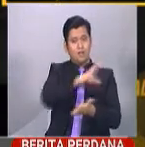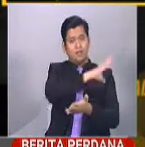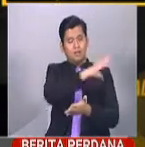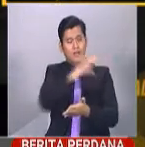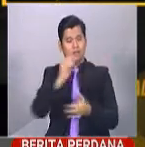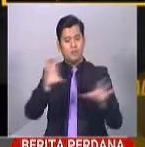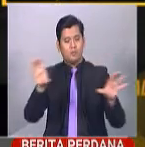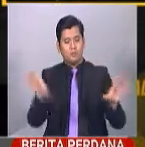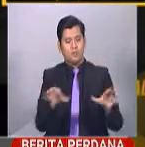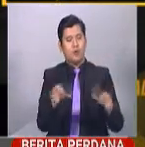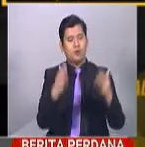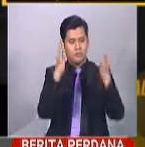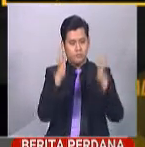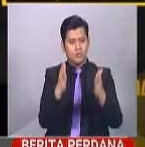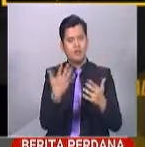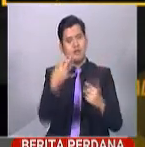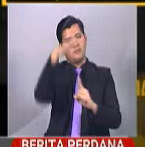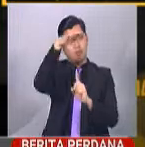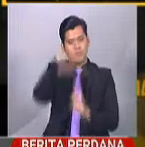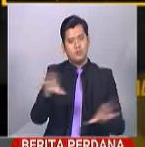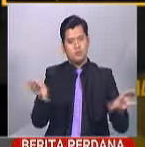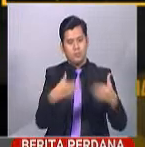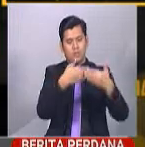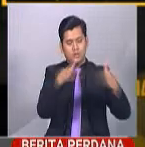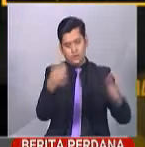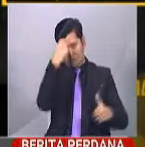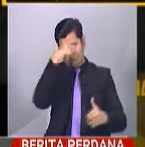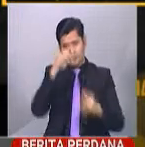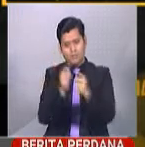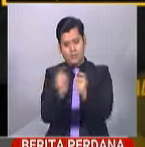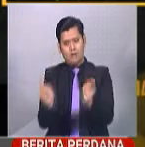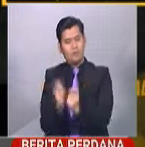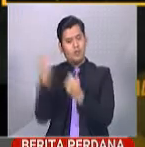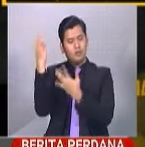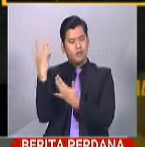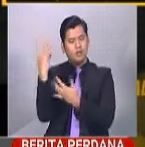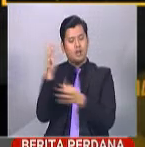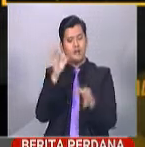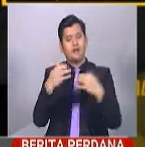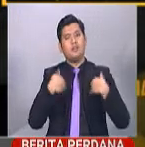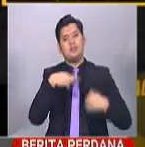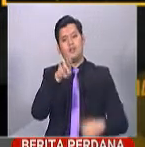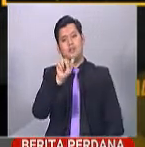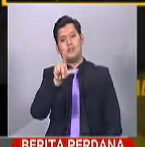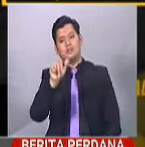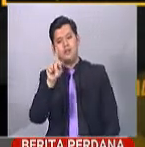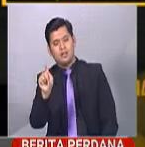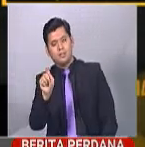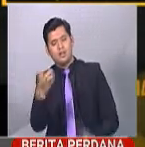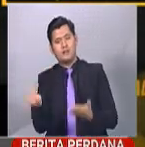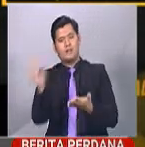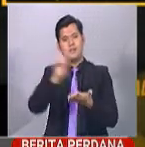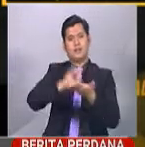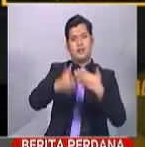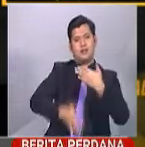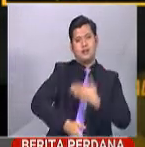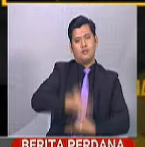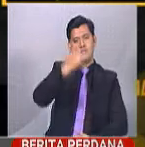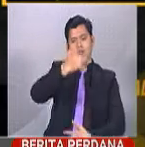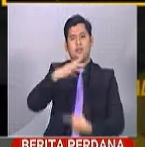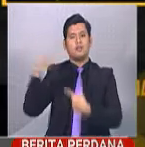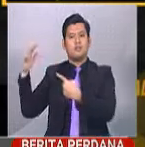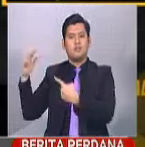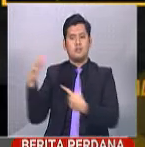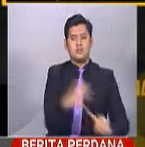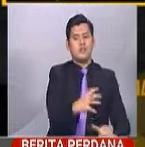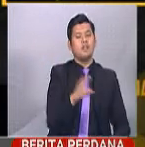menunggu bagi memberi peluang kepada penyertaan lain sekiranya terdapat ralat daripada pendaftaran awal kejohanan E